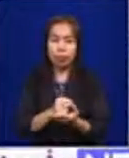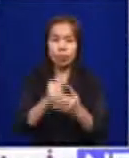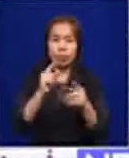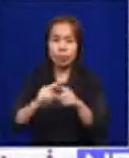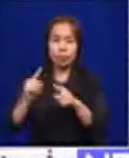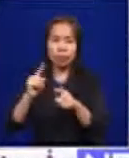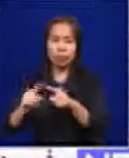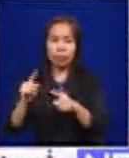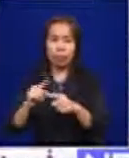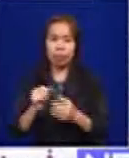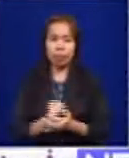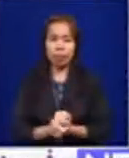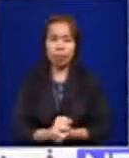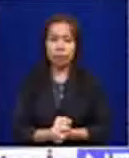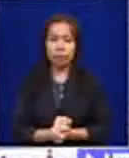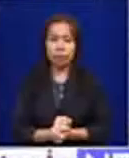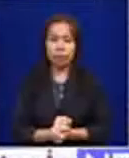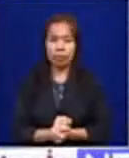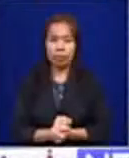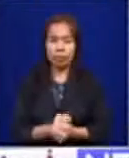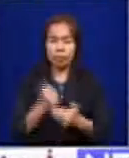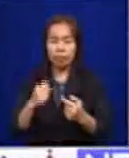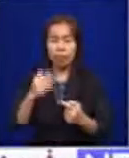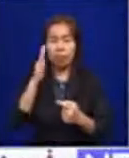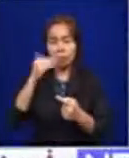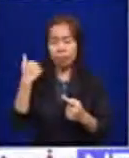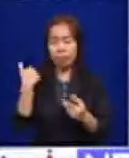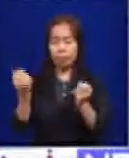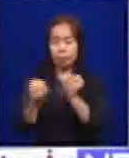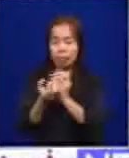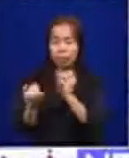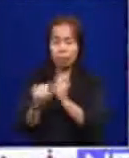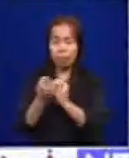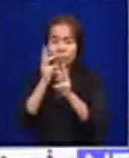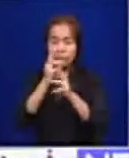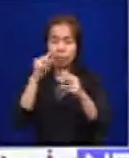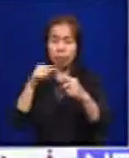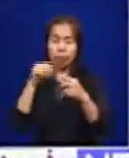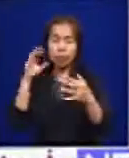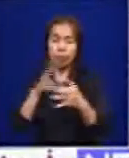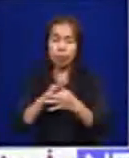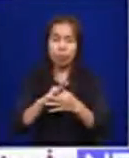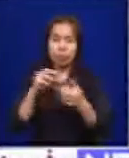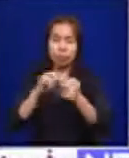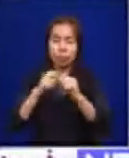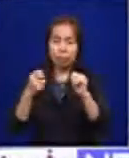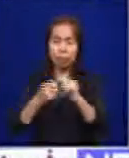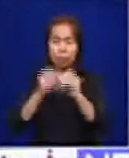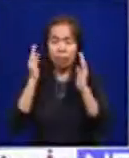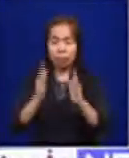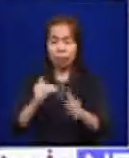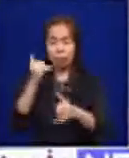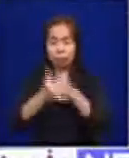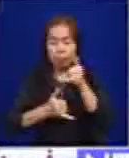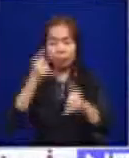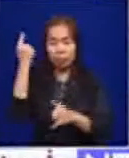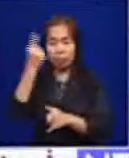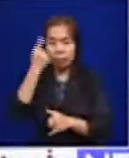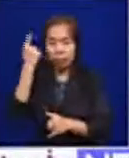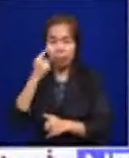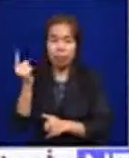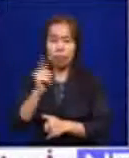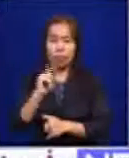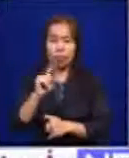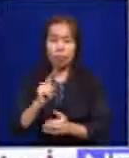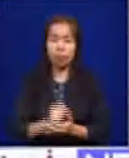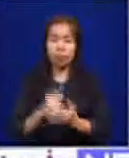นเยียวยาผู้ถูกละเมิดหรือได้รับผลกระทบจากการละเมิดสิทธิมนุษยชนโดยปี 2559 ค่ะก็จะมีการทบ